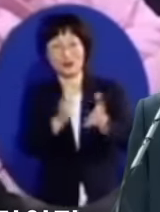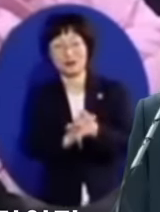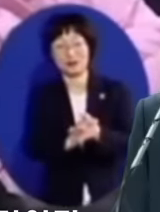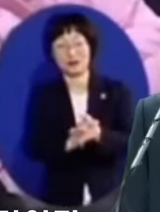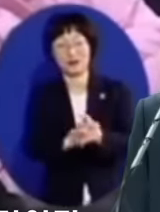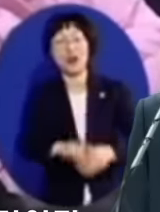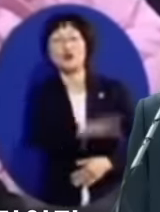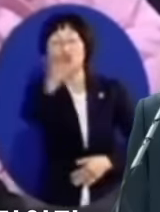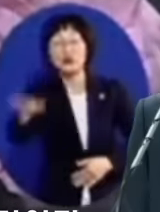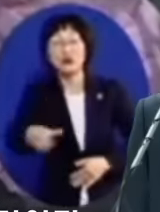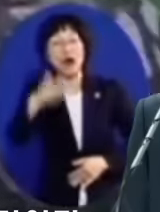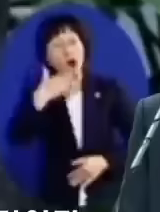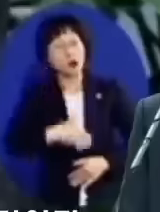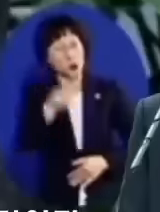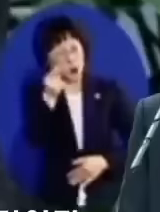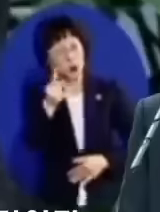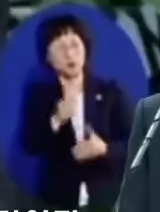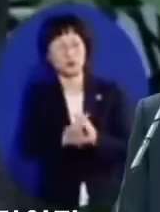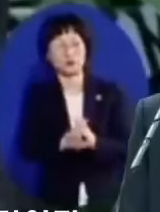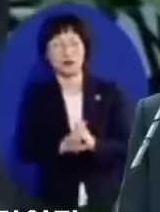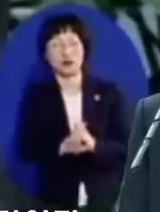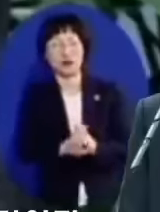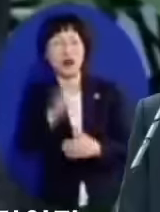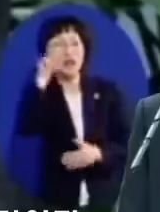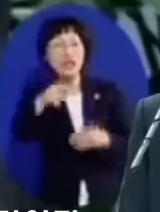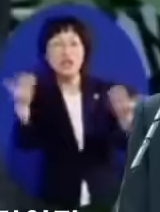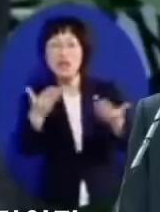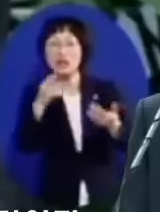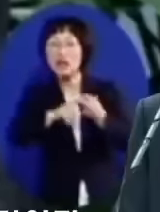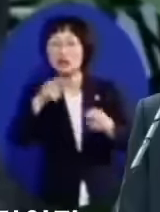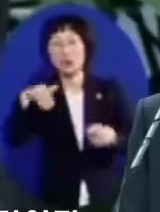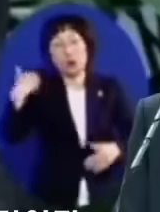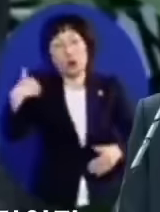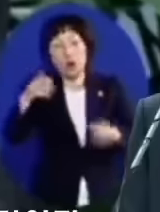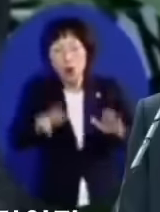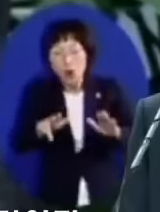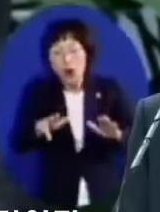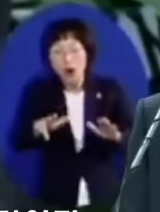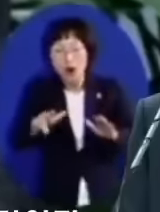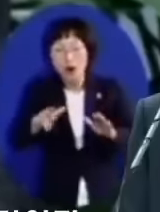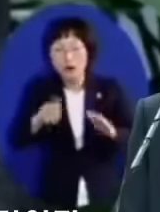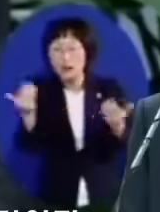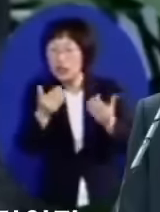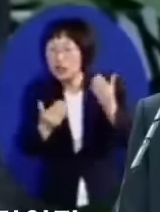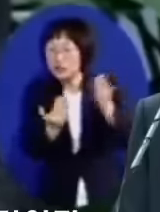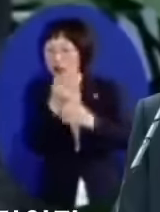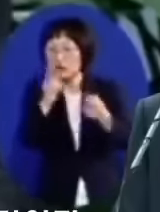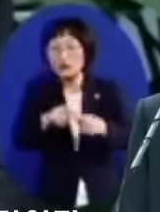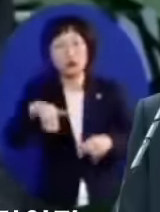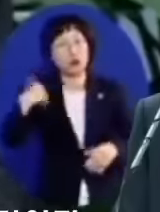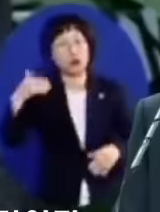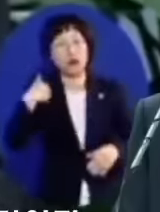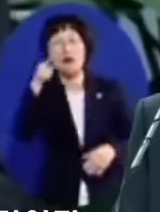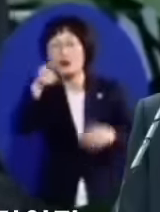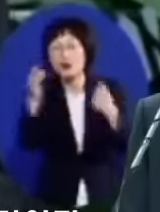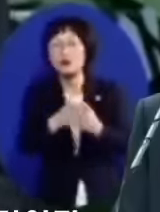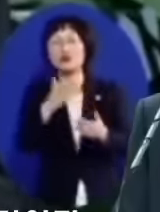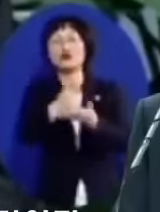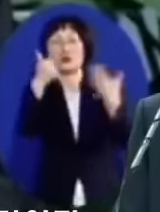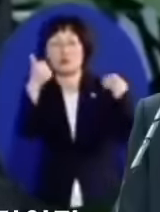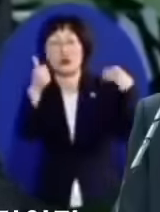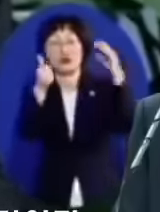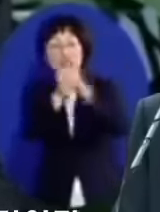우리는 아는 것이 별로 없습니다. 우리는 내일 일도 모르고 오늘 내 주위에 일어날 일도 모릅니다. 그러므로 주님께